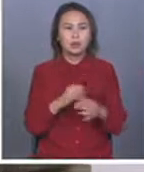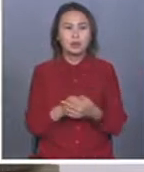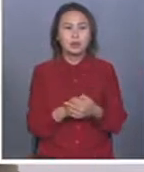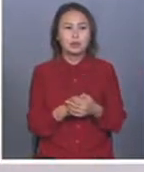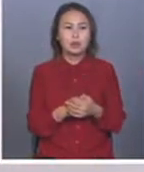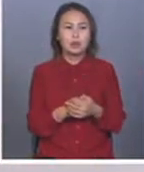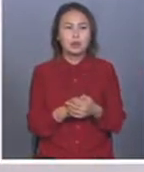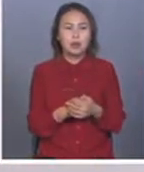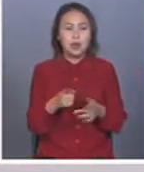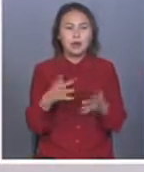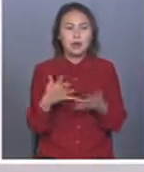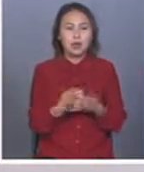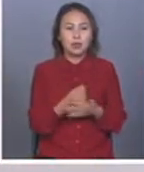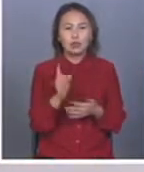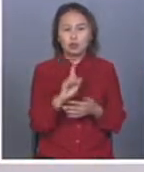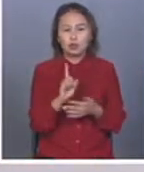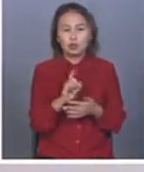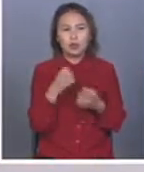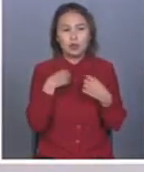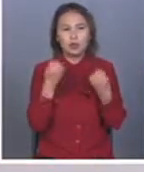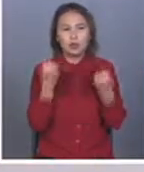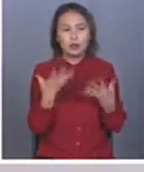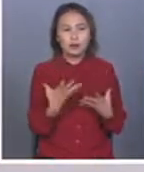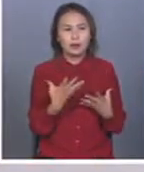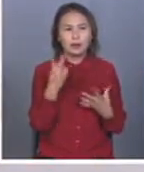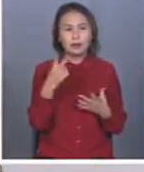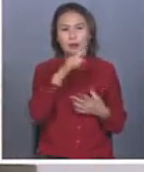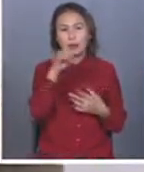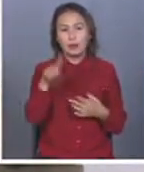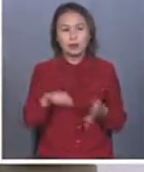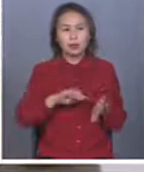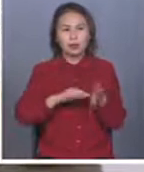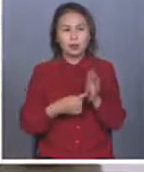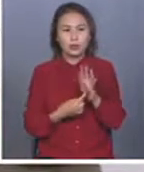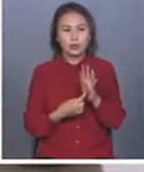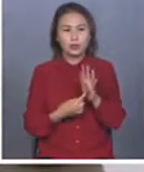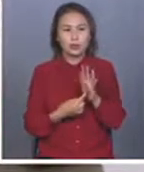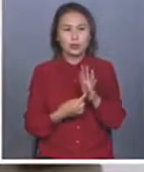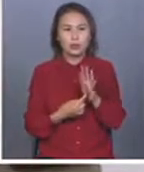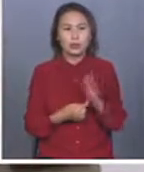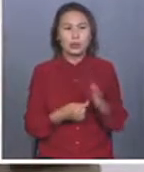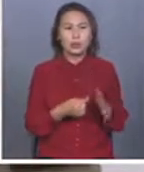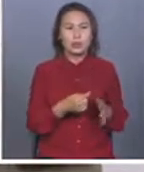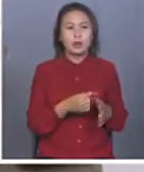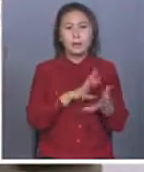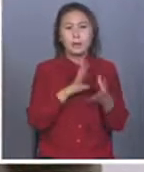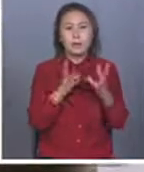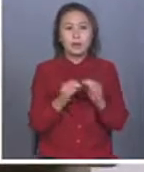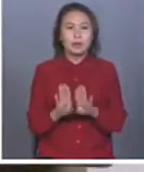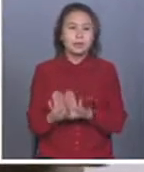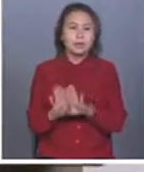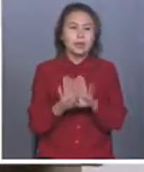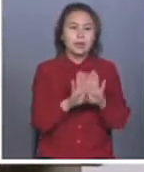Квадраттың ауданын табу үшін мен жай ғана екі қабырғасын көбейтемін. Айттық қой, квадраттың барлық қабырғалары тең